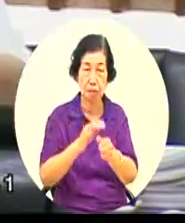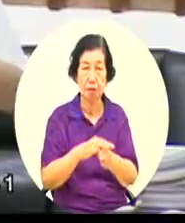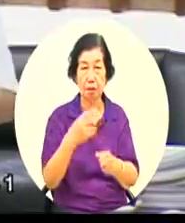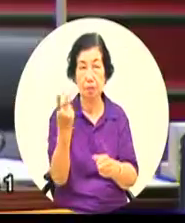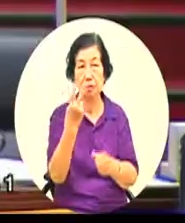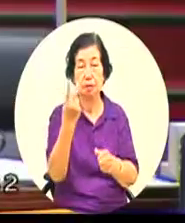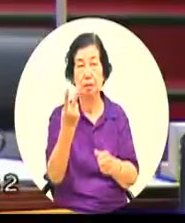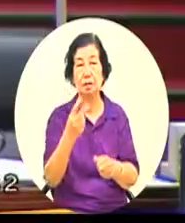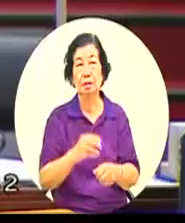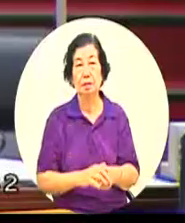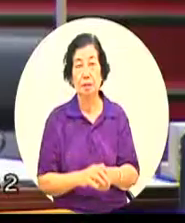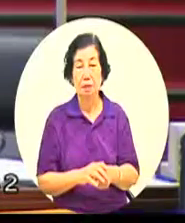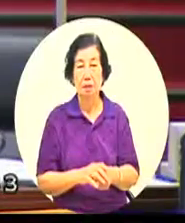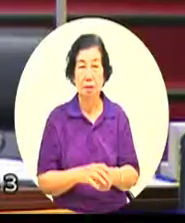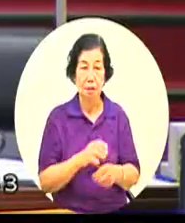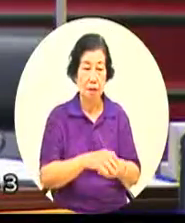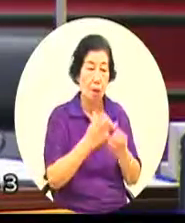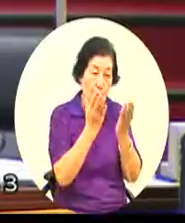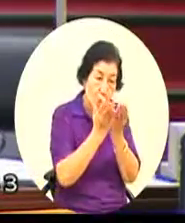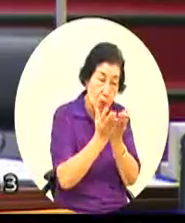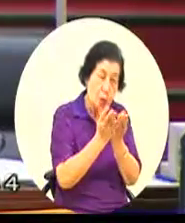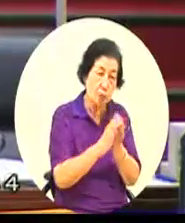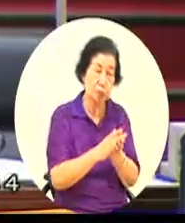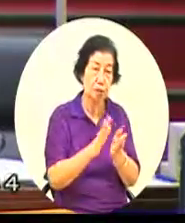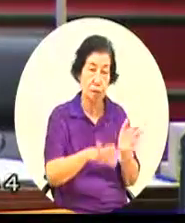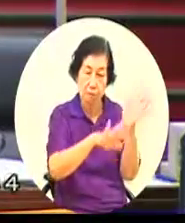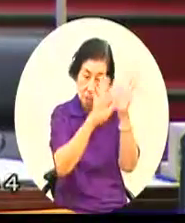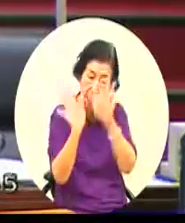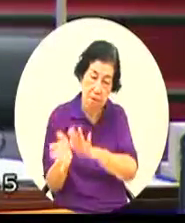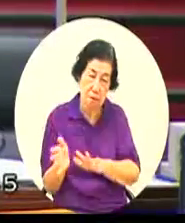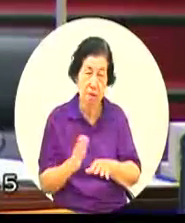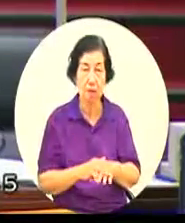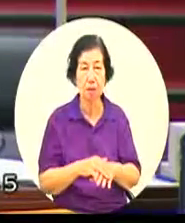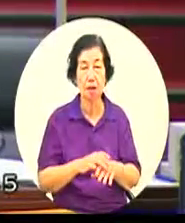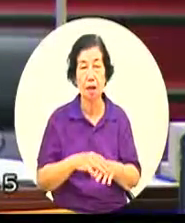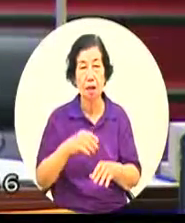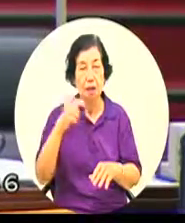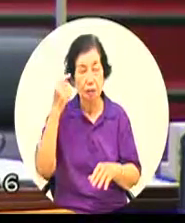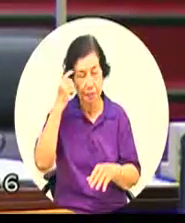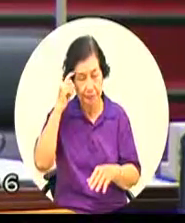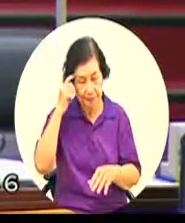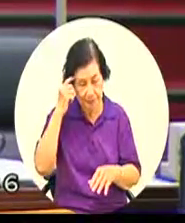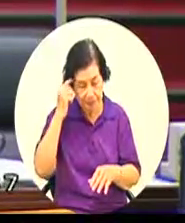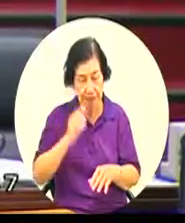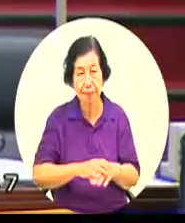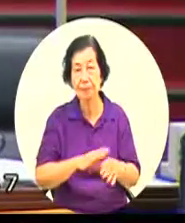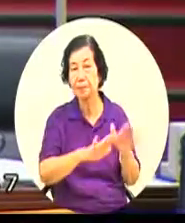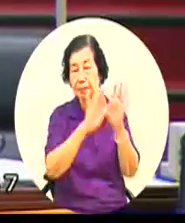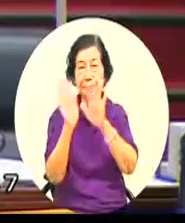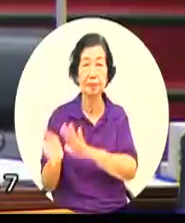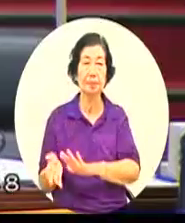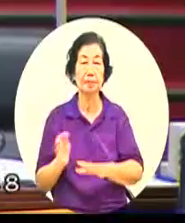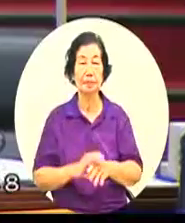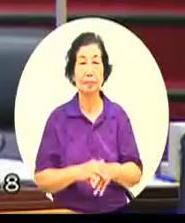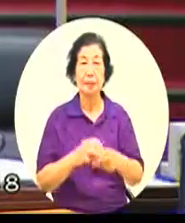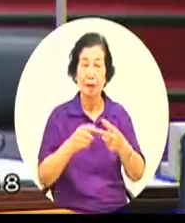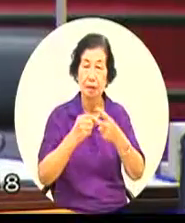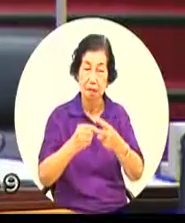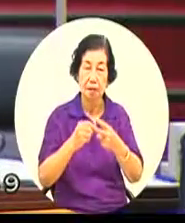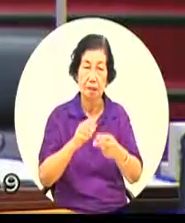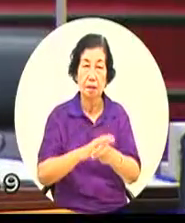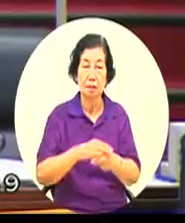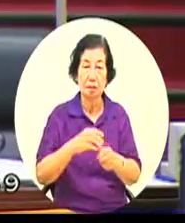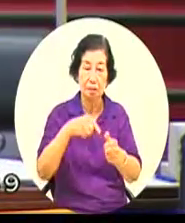一个是读书怎么读，思考怎么思考，读书方法。教第二样，因为要考试，要教什